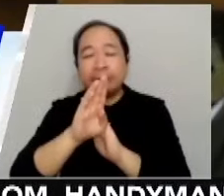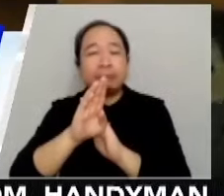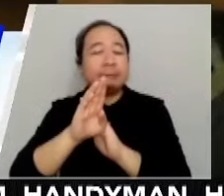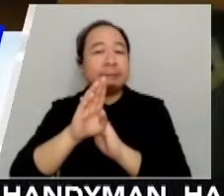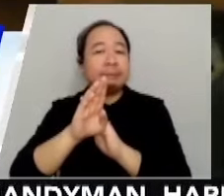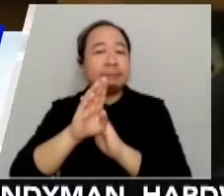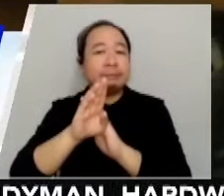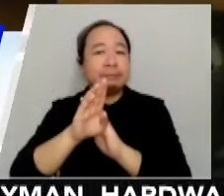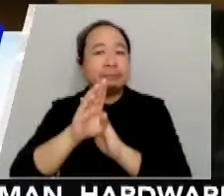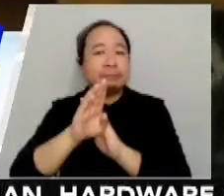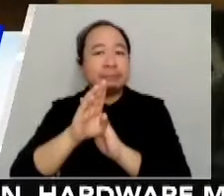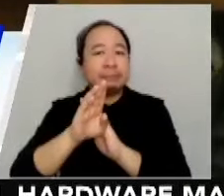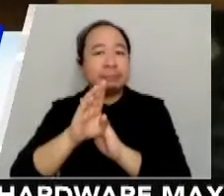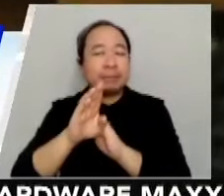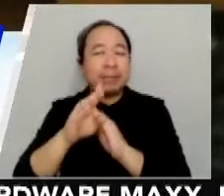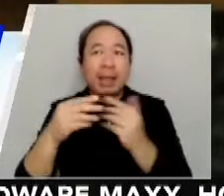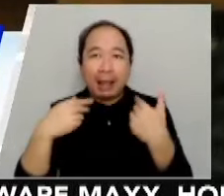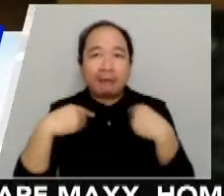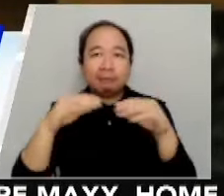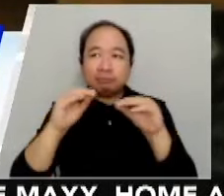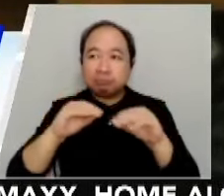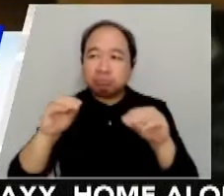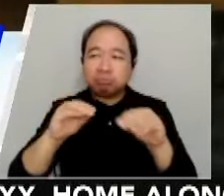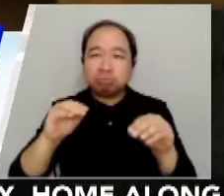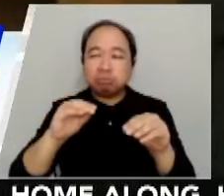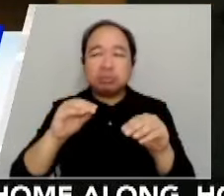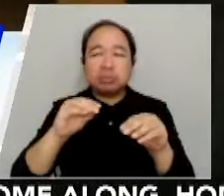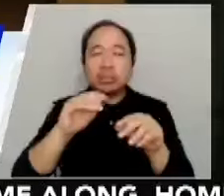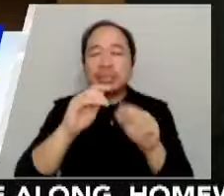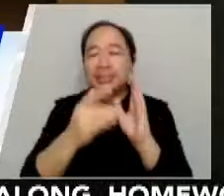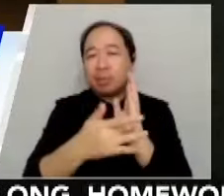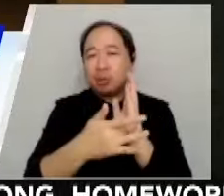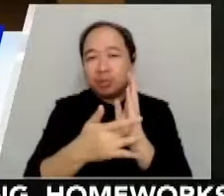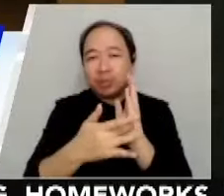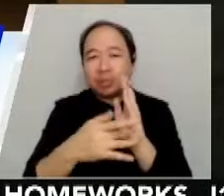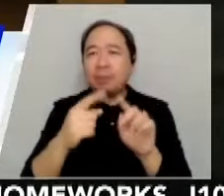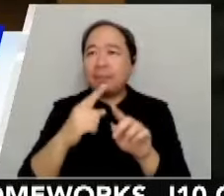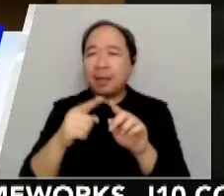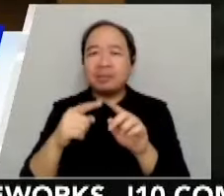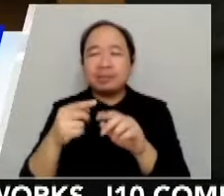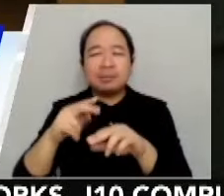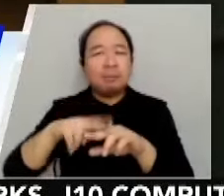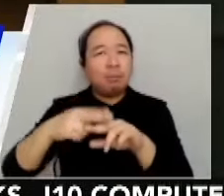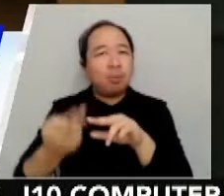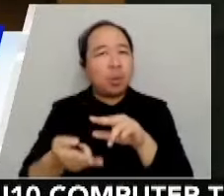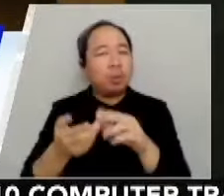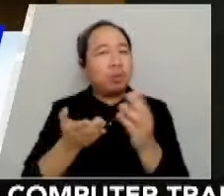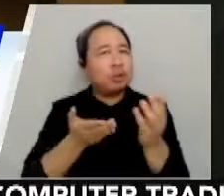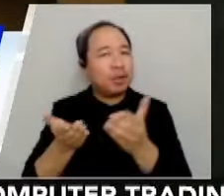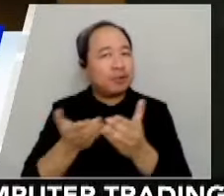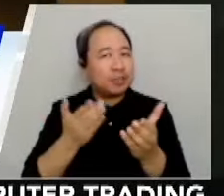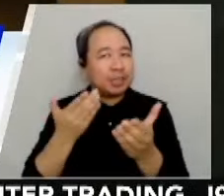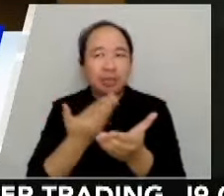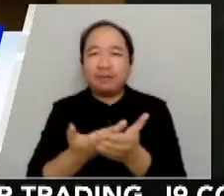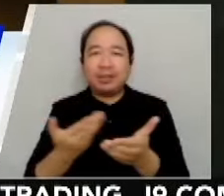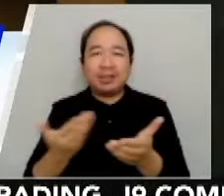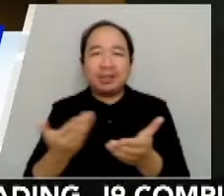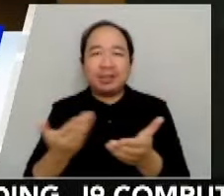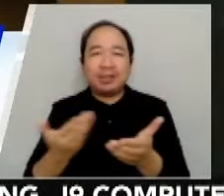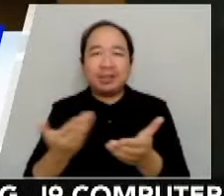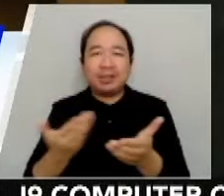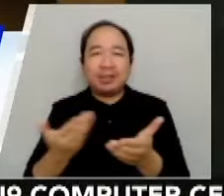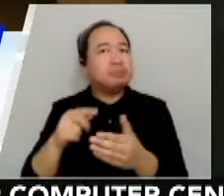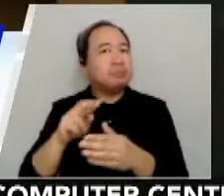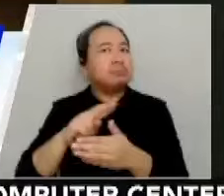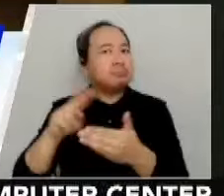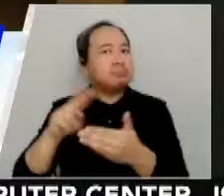transfer of technology and lower cost of services and goods will be realized.